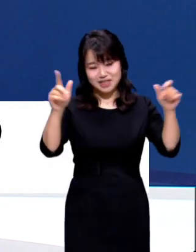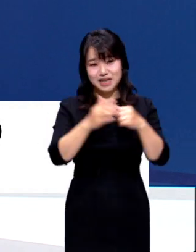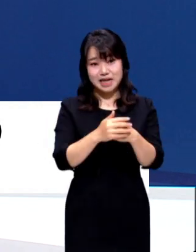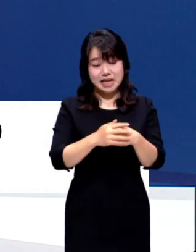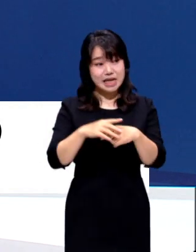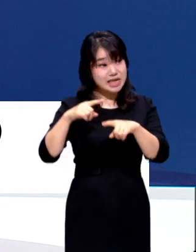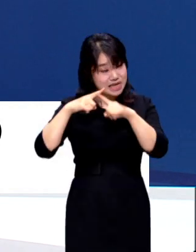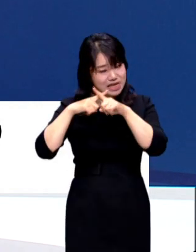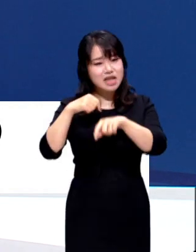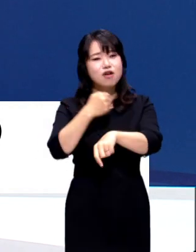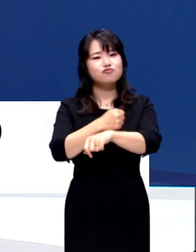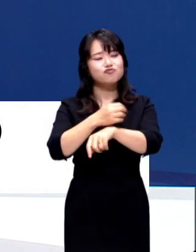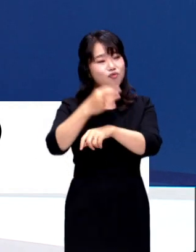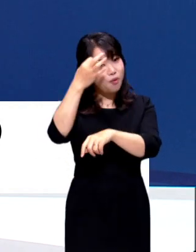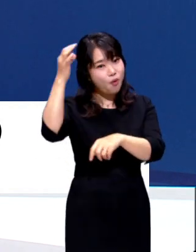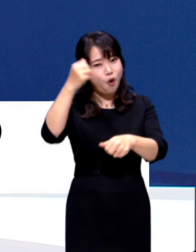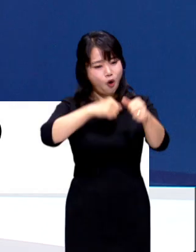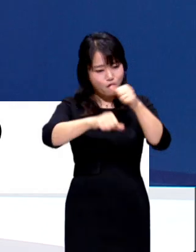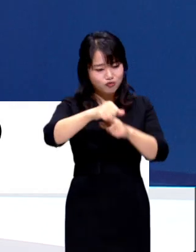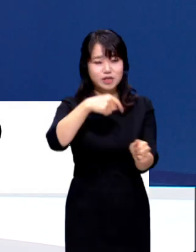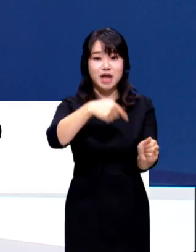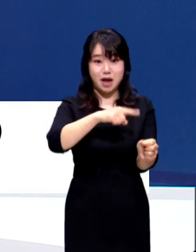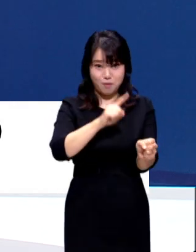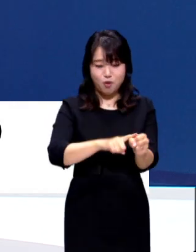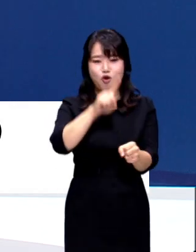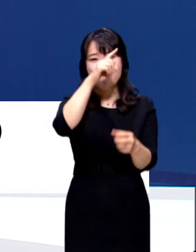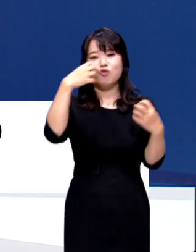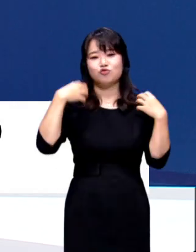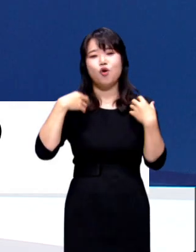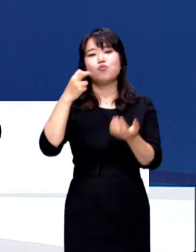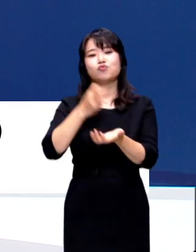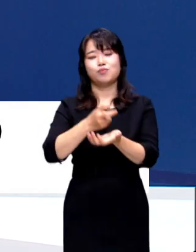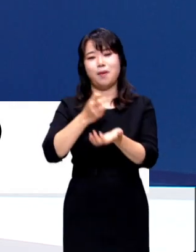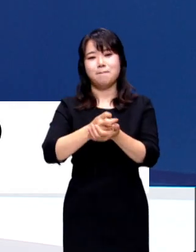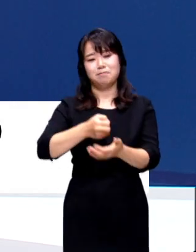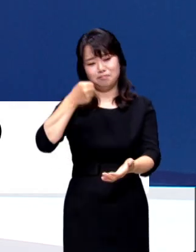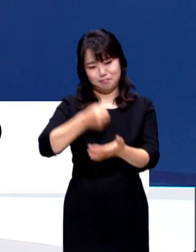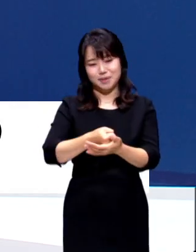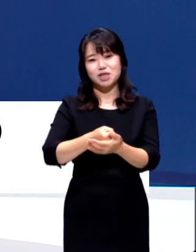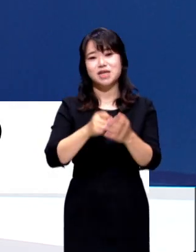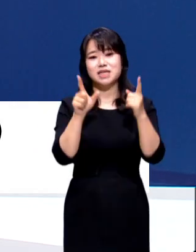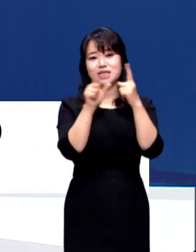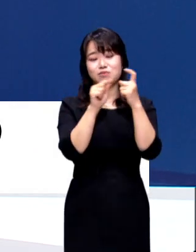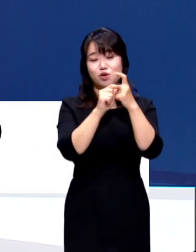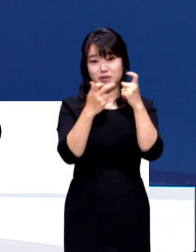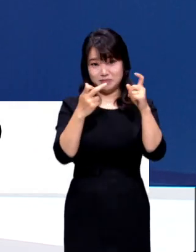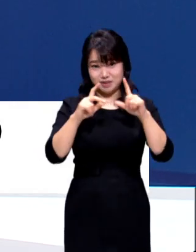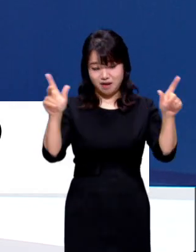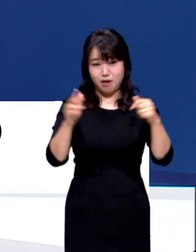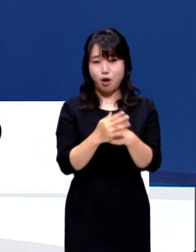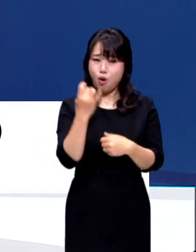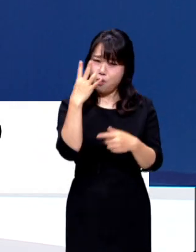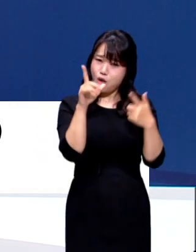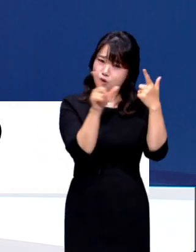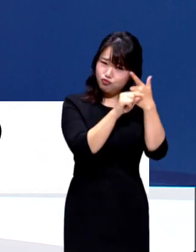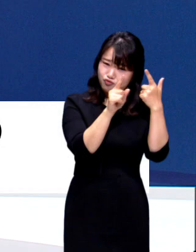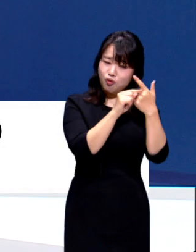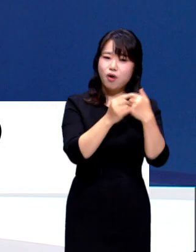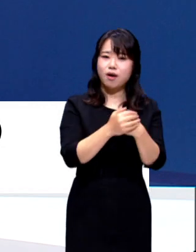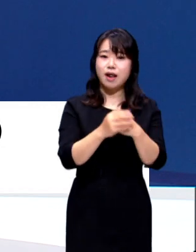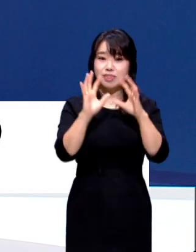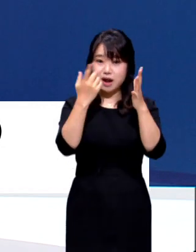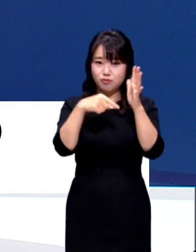희생정신을 기리고 후세의 길이 전하기 위해 정부가 제정한 법정기념일입니다. 네, 대부분 6월 호국보훈의 달을